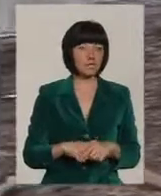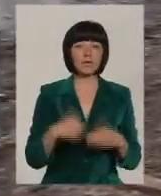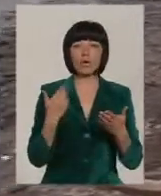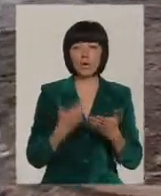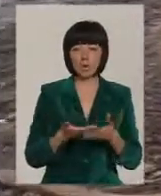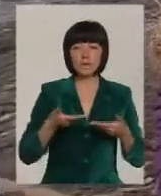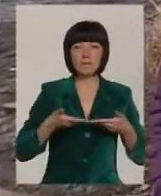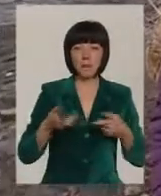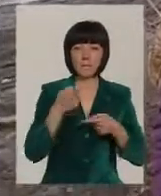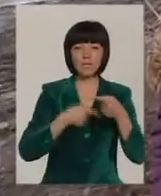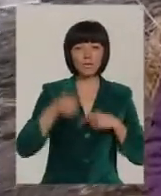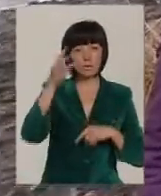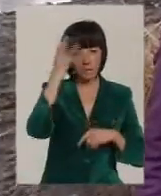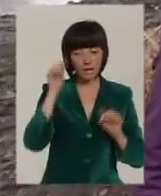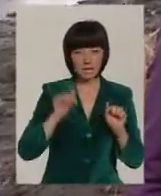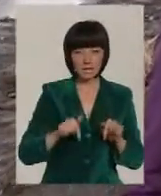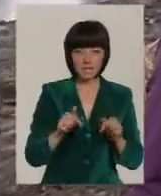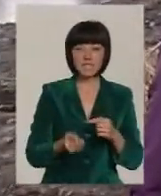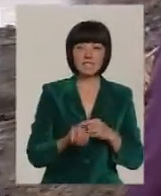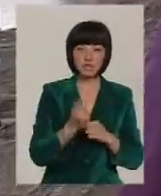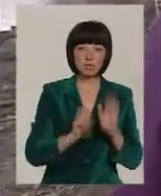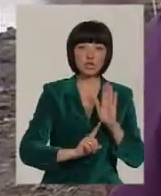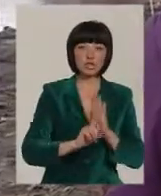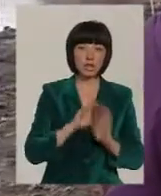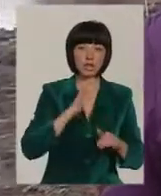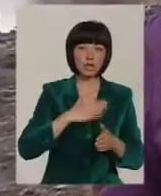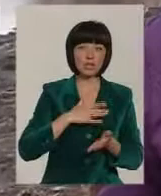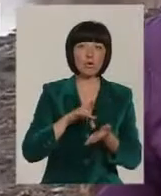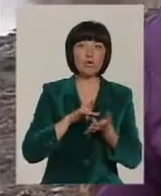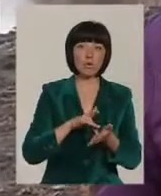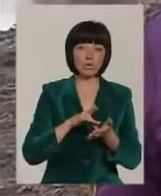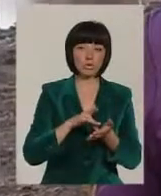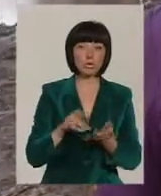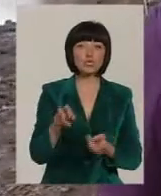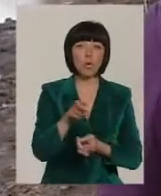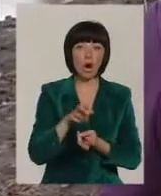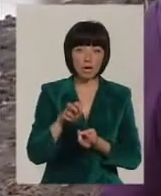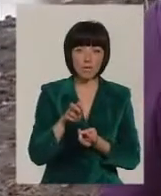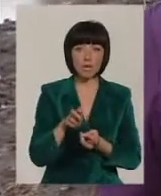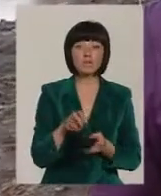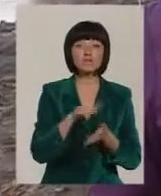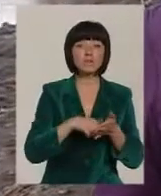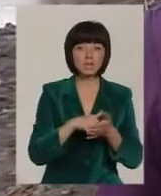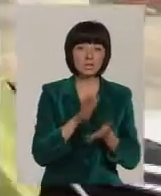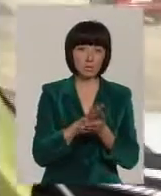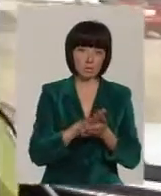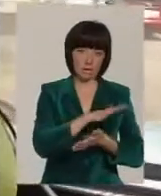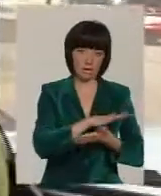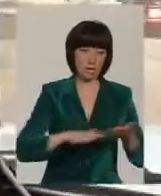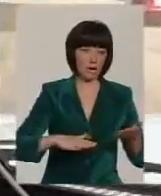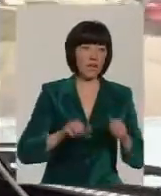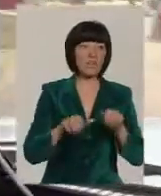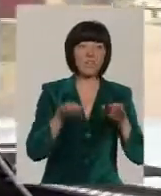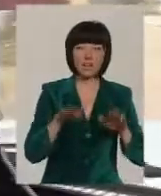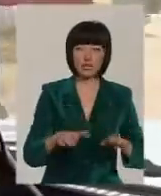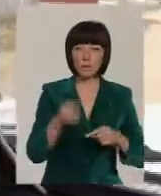Отже, ми повернулися у Хмельницький, звідки і починалася наша подорож. Шукаємо корінь забруднення і далі.